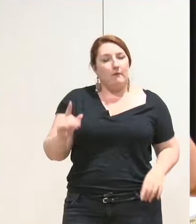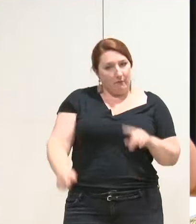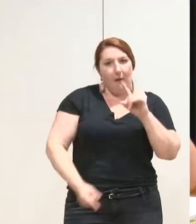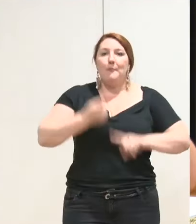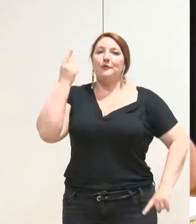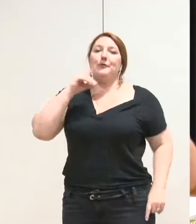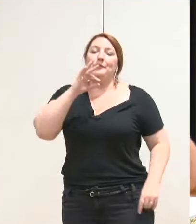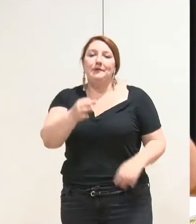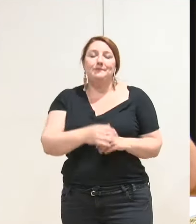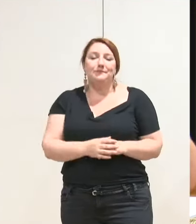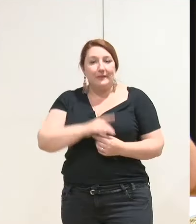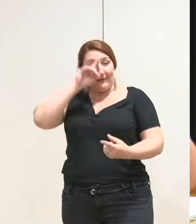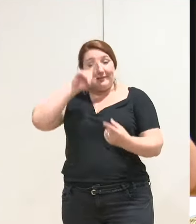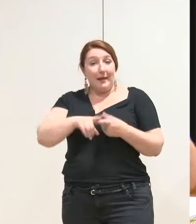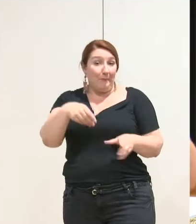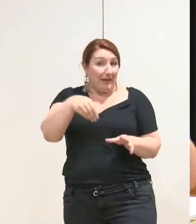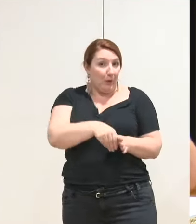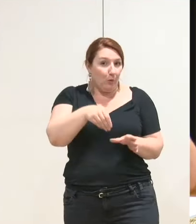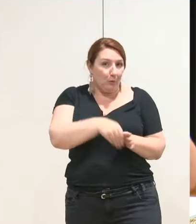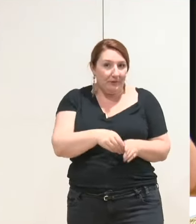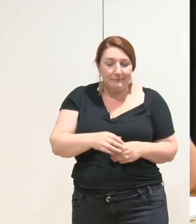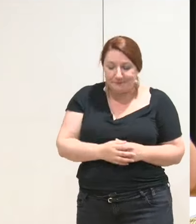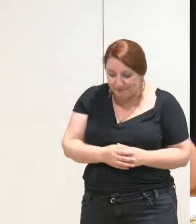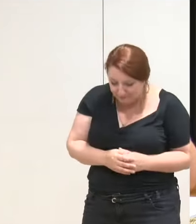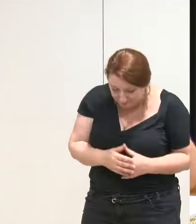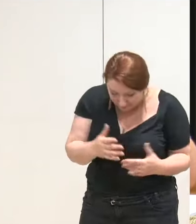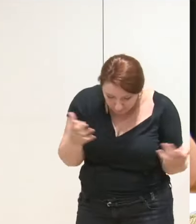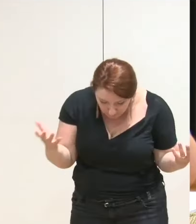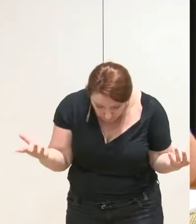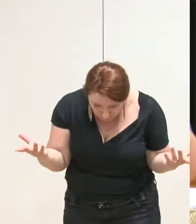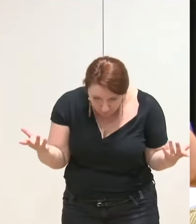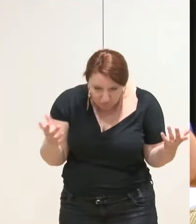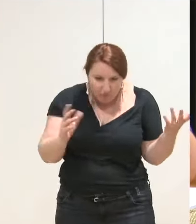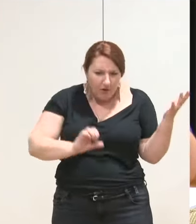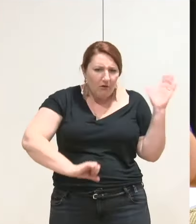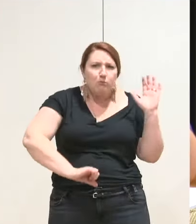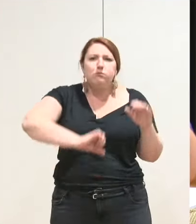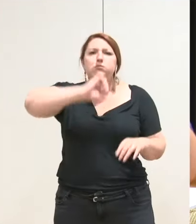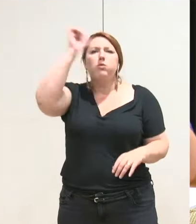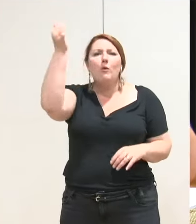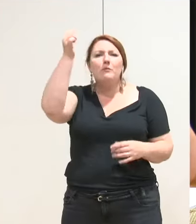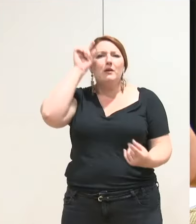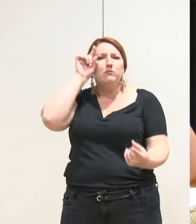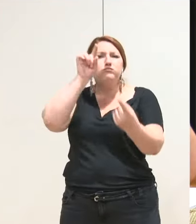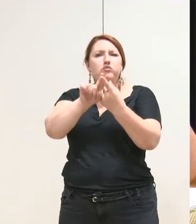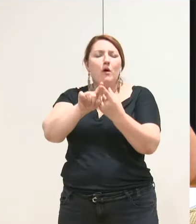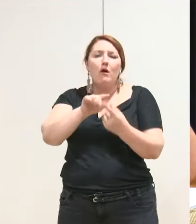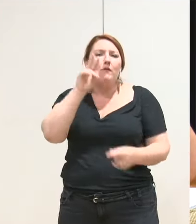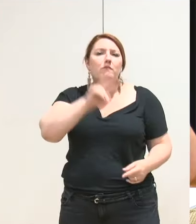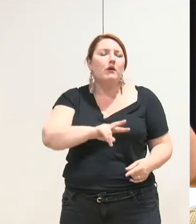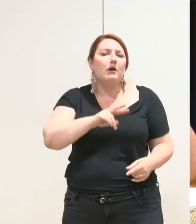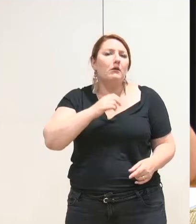c'était sur les mesures d'économie pour la première le premier point je me sens pas